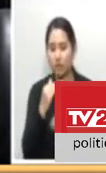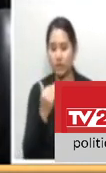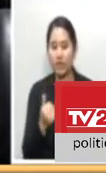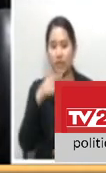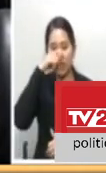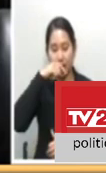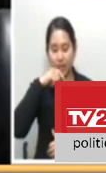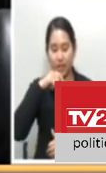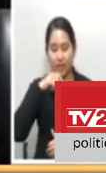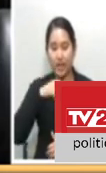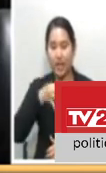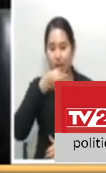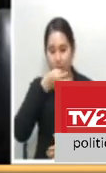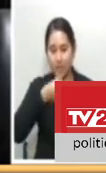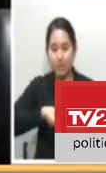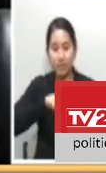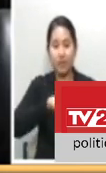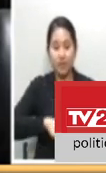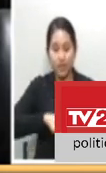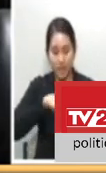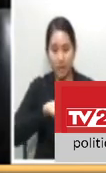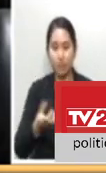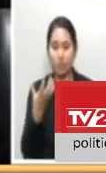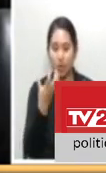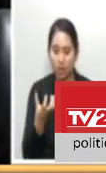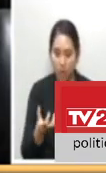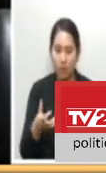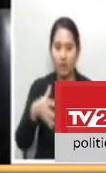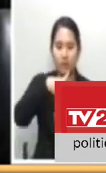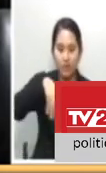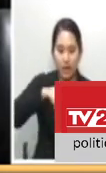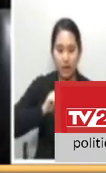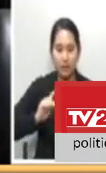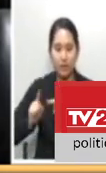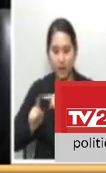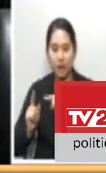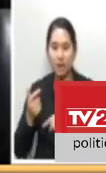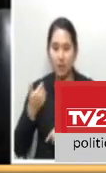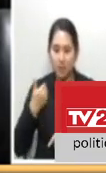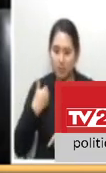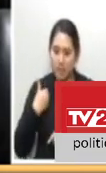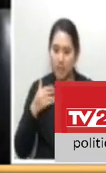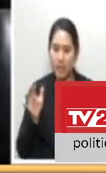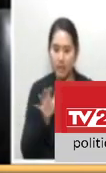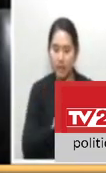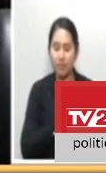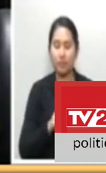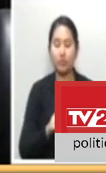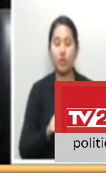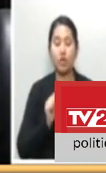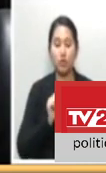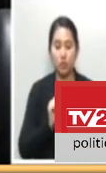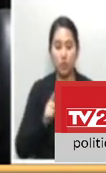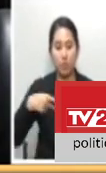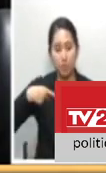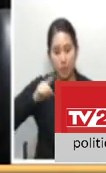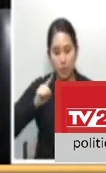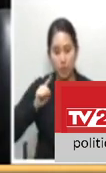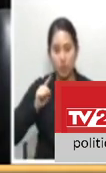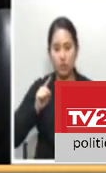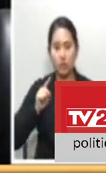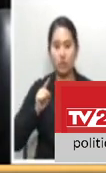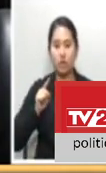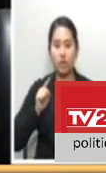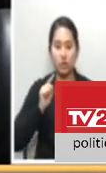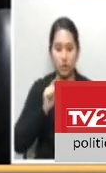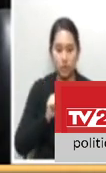กรรมเราควรใช้ทรัพยากรที่มีในประเทศเราเพื่อก่อประโยชน์ให้คุ้มค่าต่อประเทศ